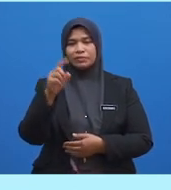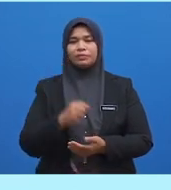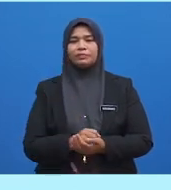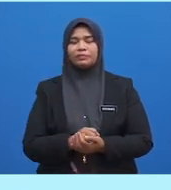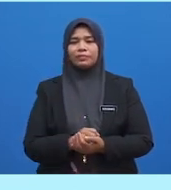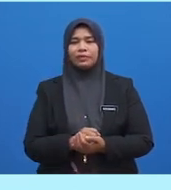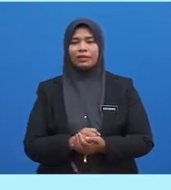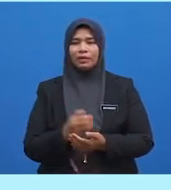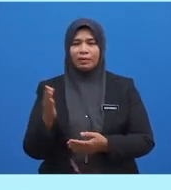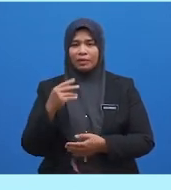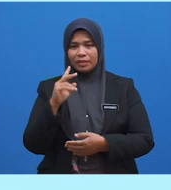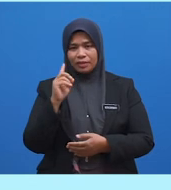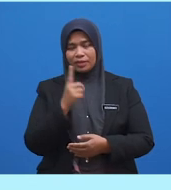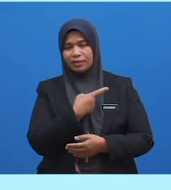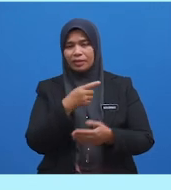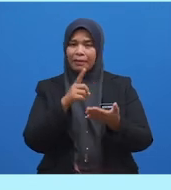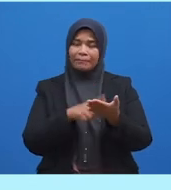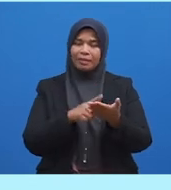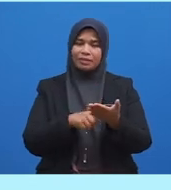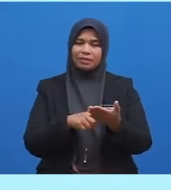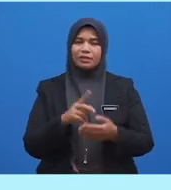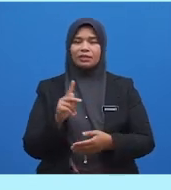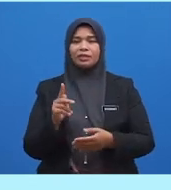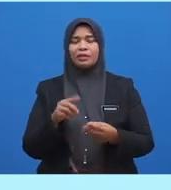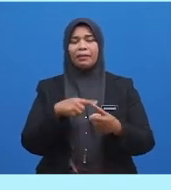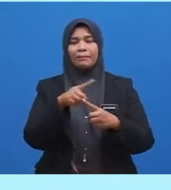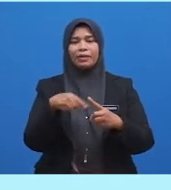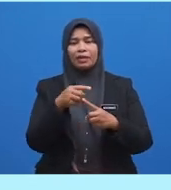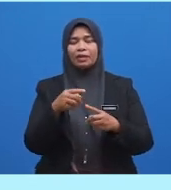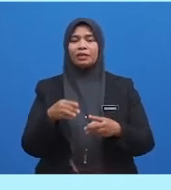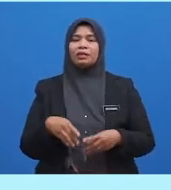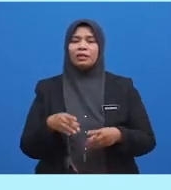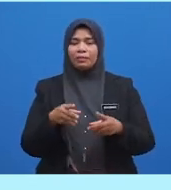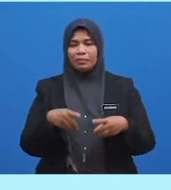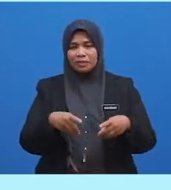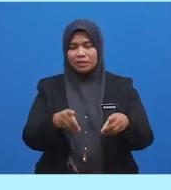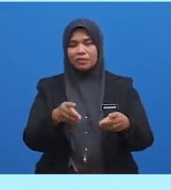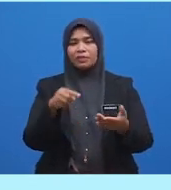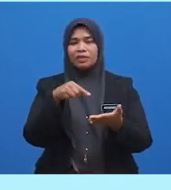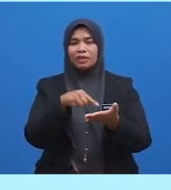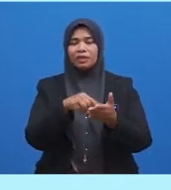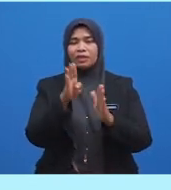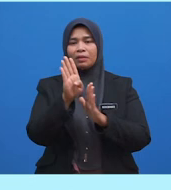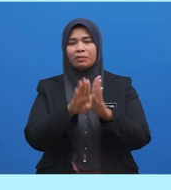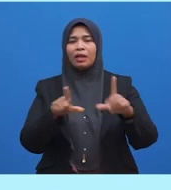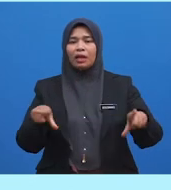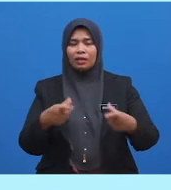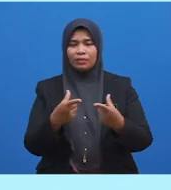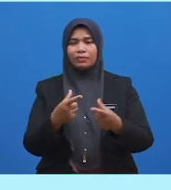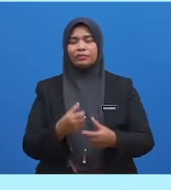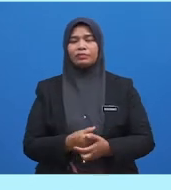Hai Mari kita bincangkan pilek peristiwa-peristiwa ini berlaku